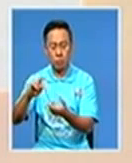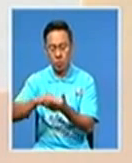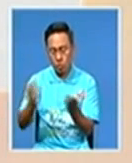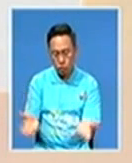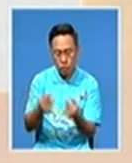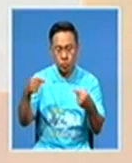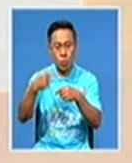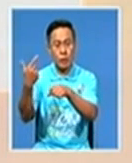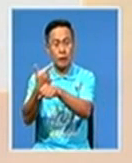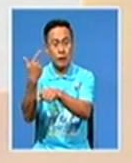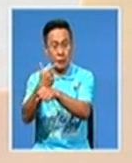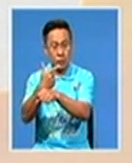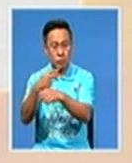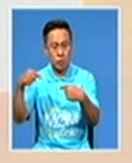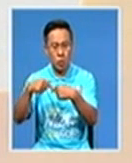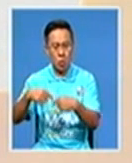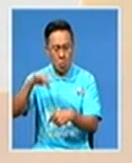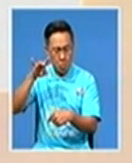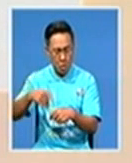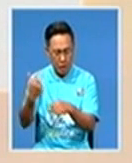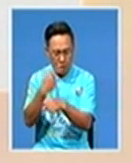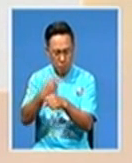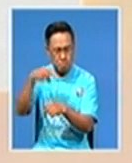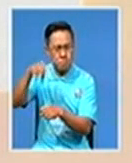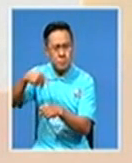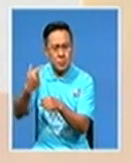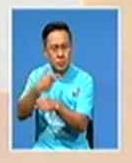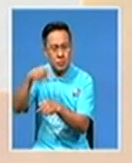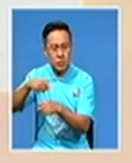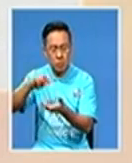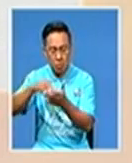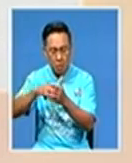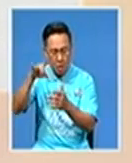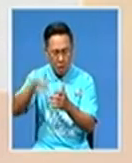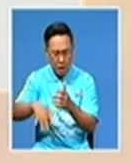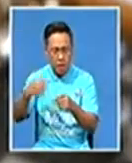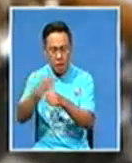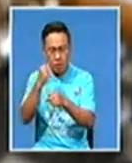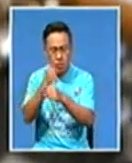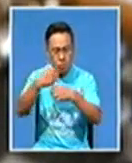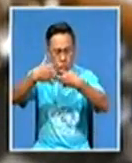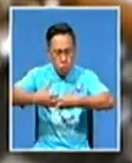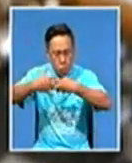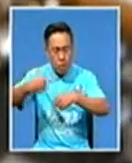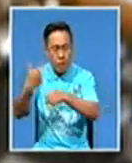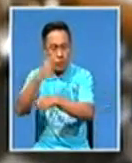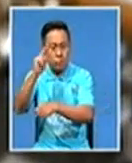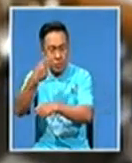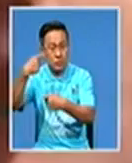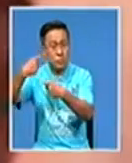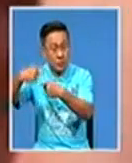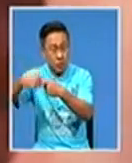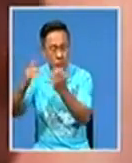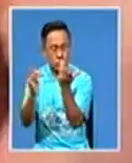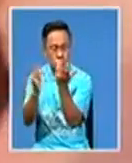ทเหล็กทนแรงสูงนะฮะเหล็กถลุงเหล็กพรุนอย่างนี้เป็นต้นซึ่งมันยากกว่